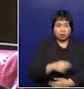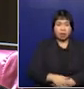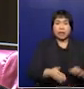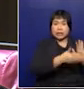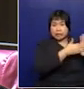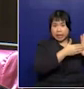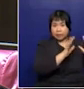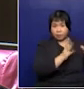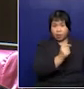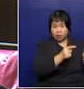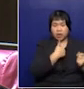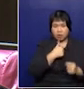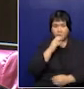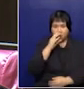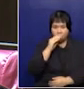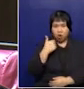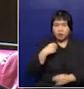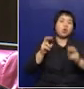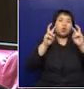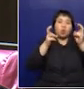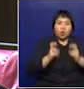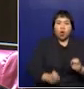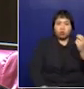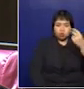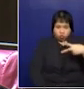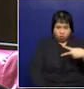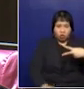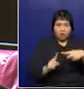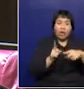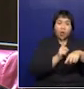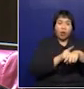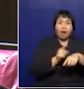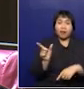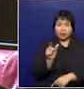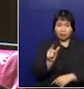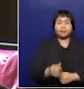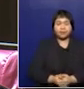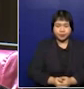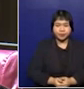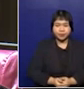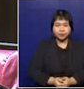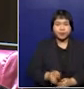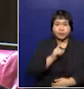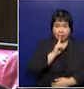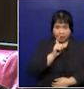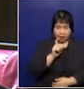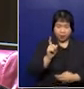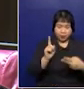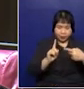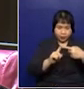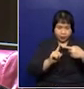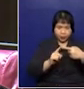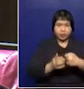งนี้นะฮะผมจะพูดอีก2หัวข้อใหญ่สำคัญแต่ด้วยเวลาสั้นนะคำถามแรกครับผ